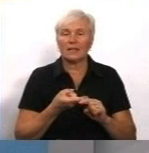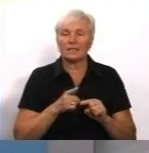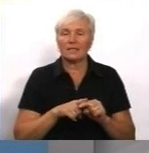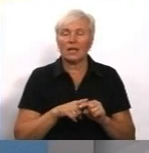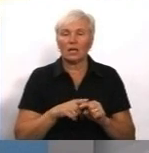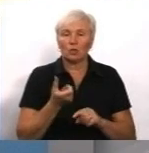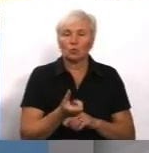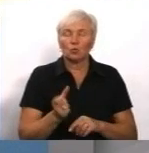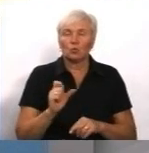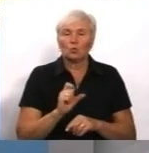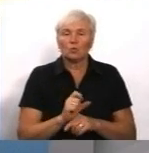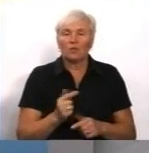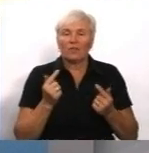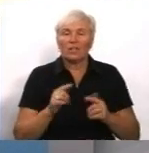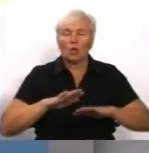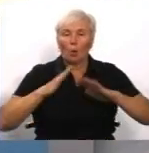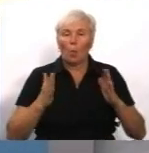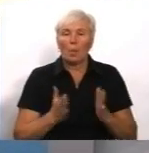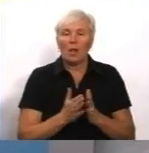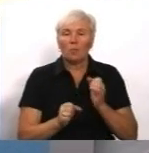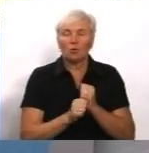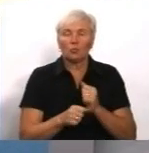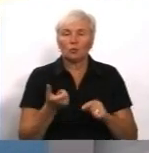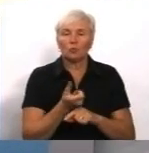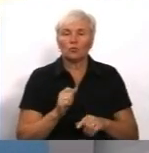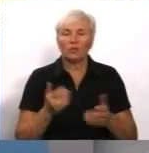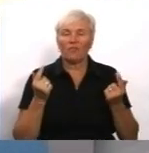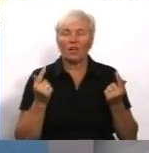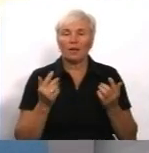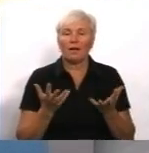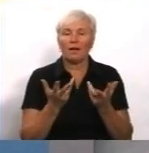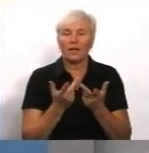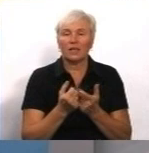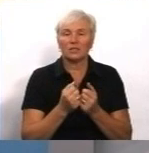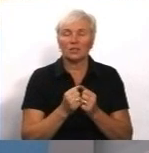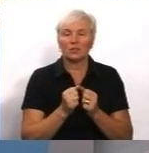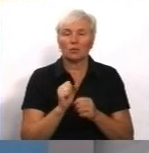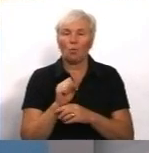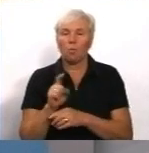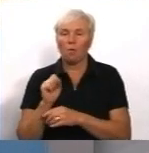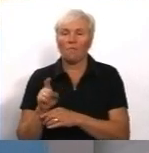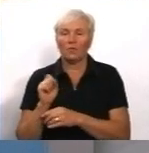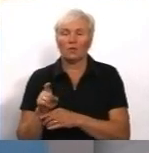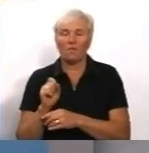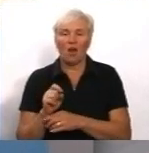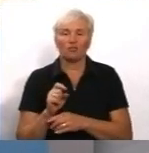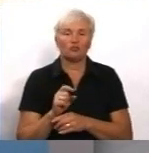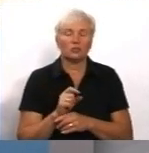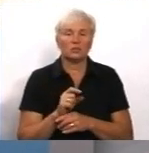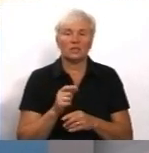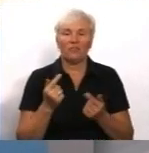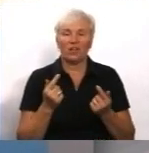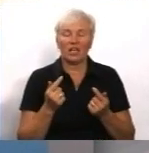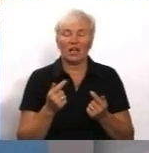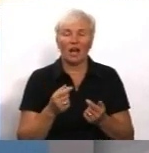дуже великий об'єм роботи, дуже велика кількість повноважень і велика кількість